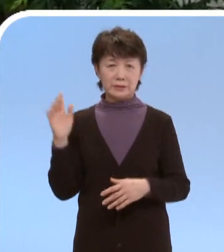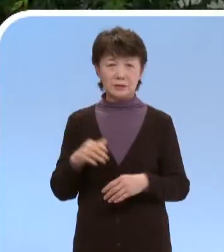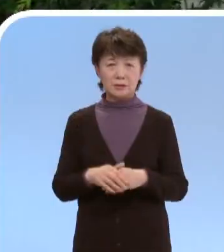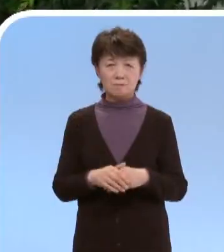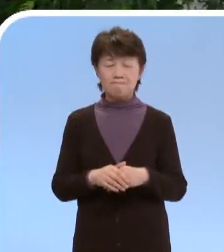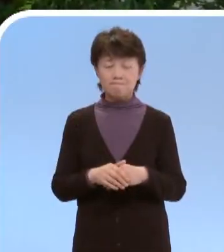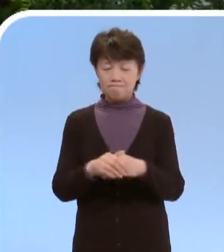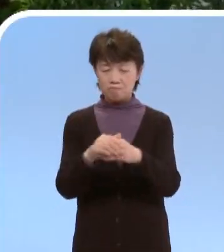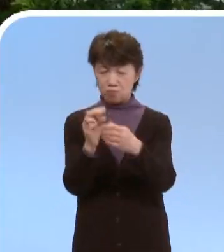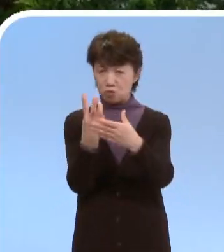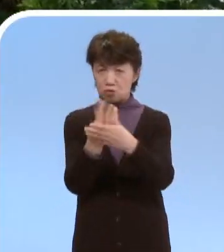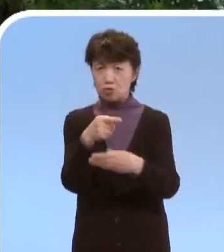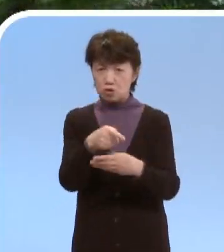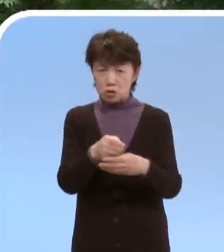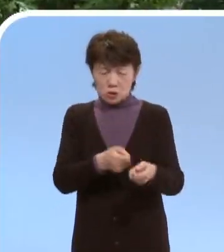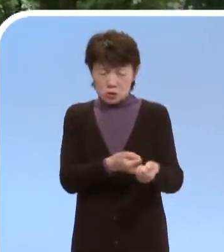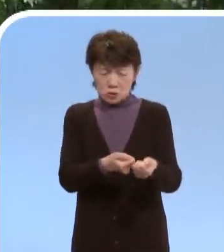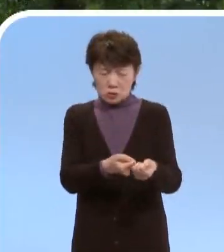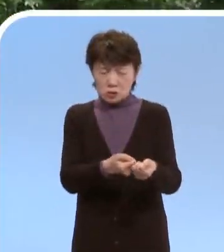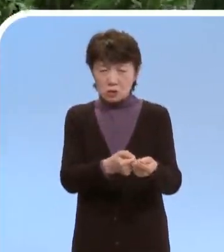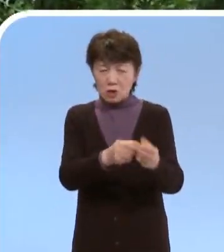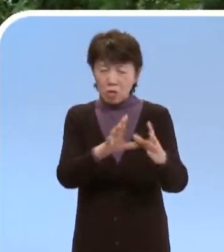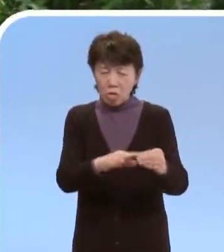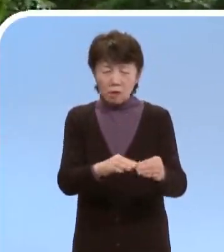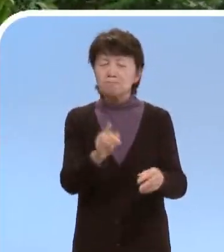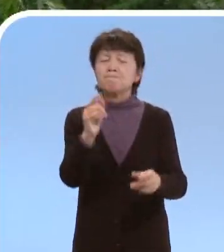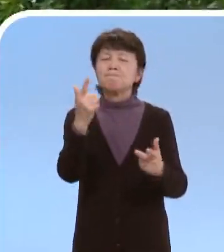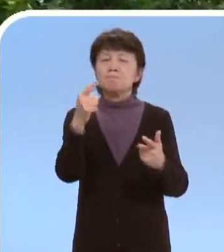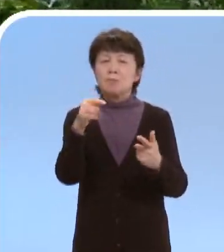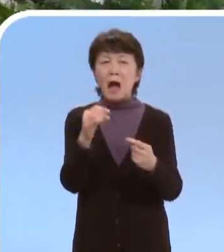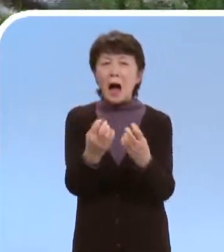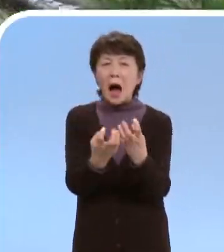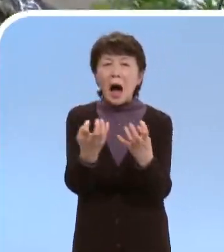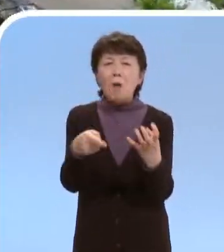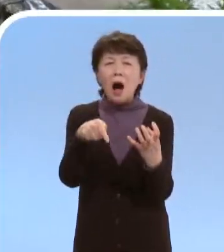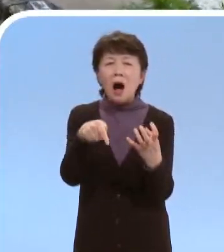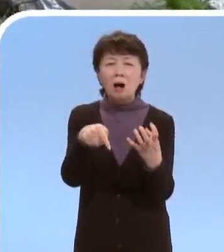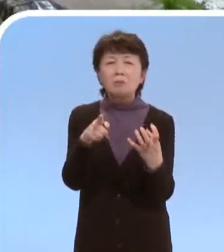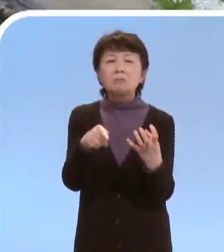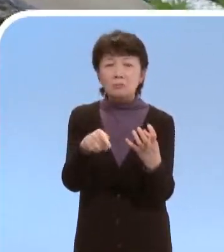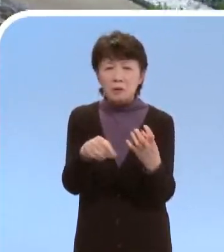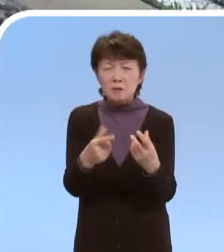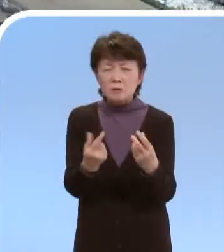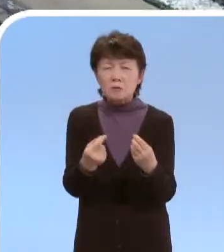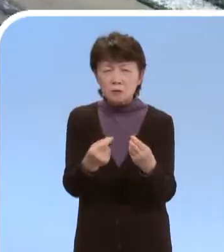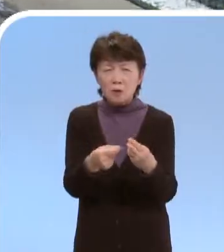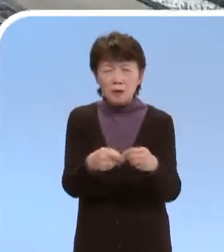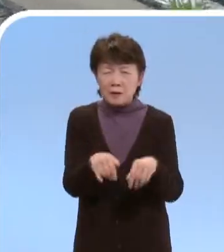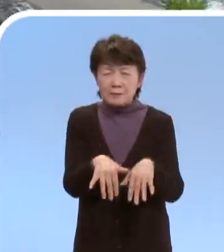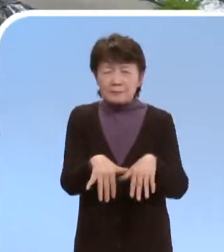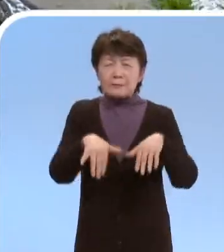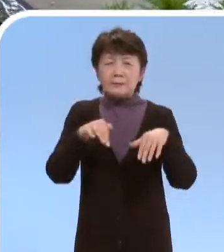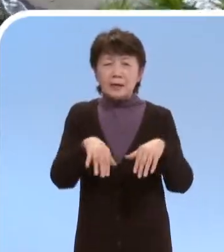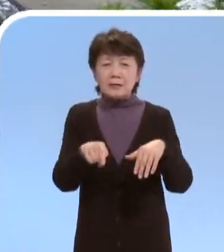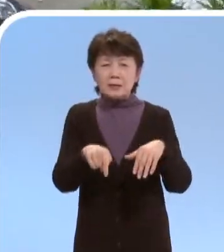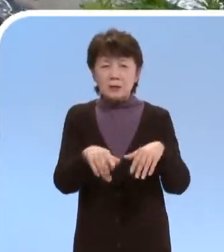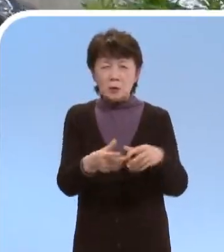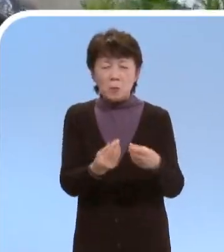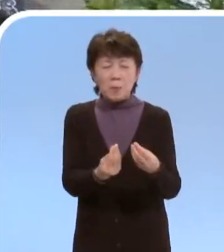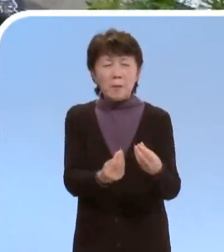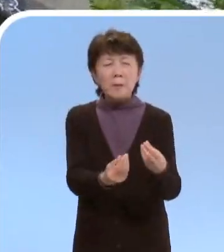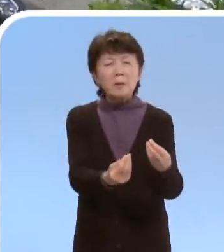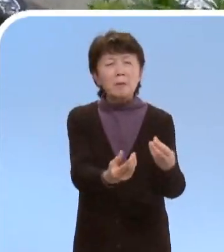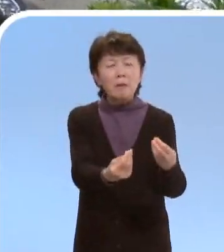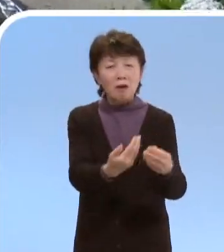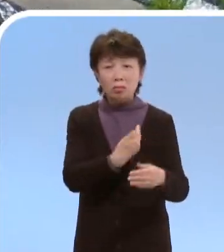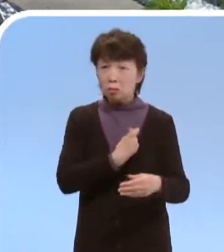ただお湯で、枯らすだけではなく、泡を持たせることで、その空気層ですね、 はい、 温度が下がりに